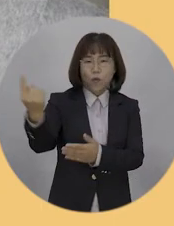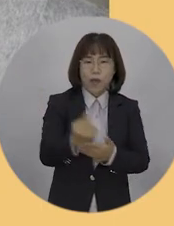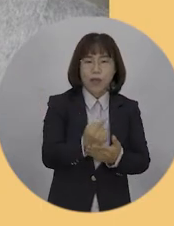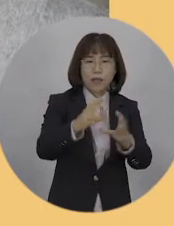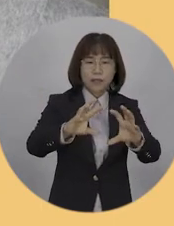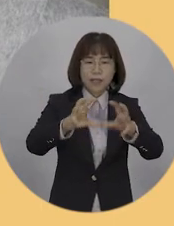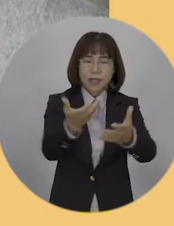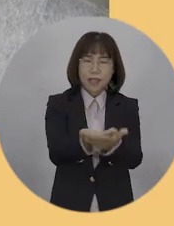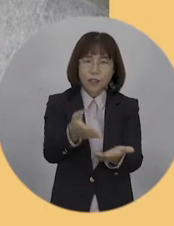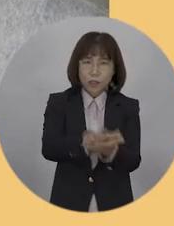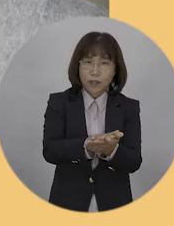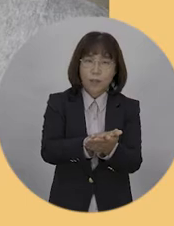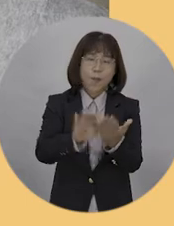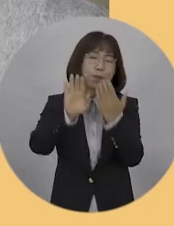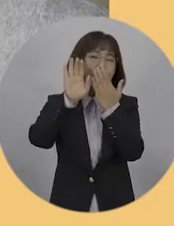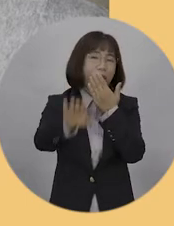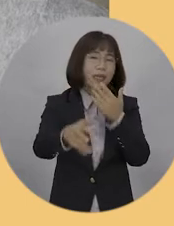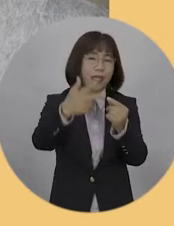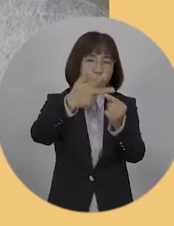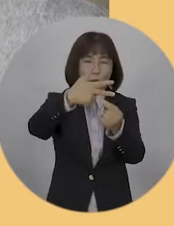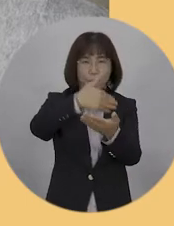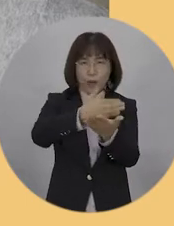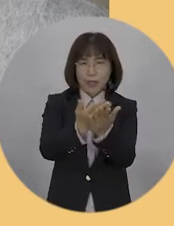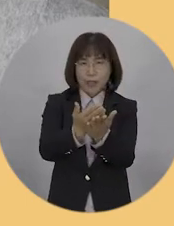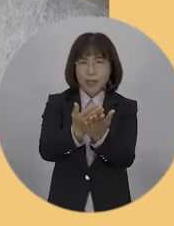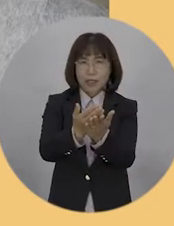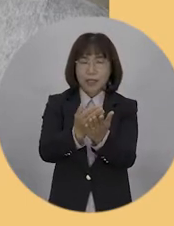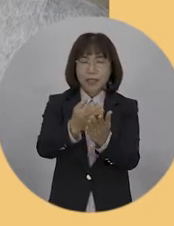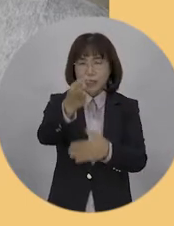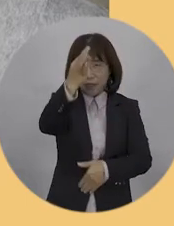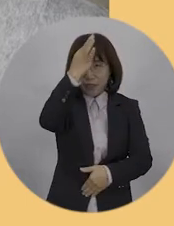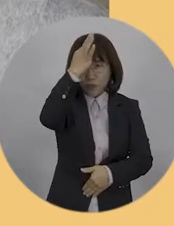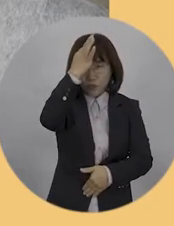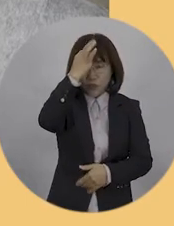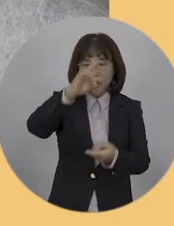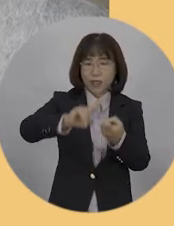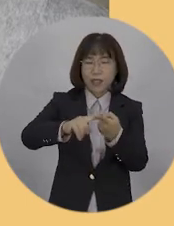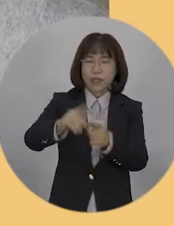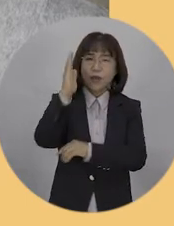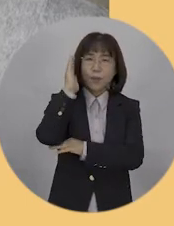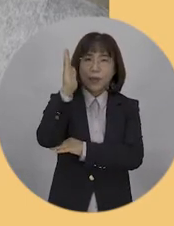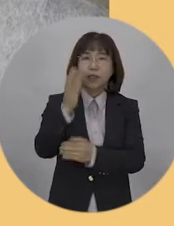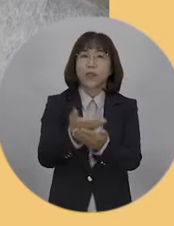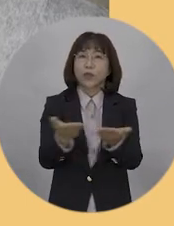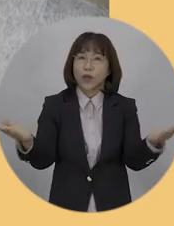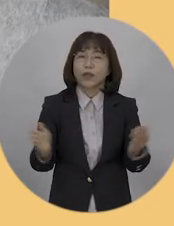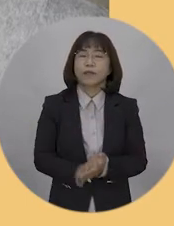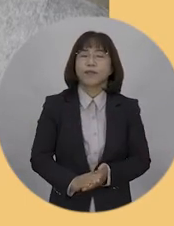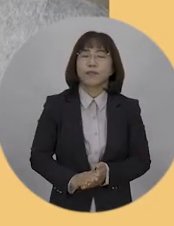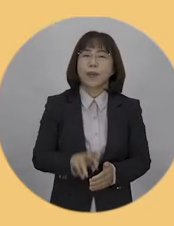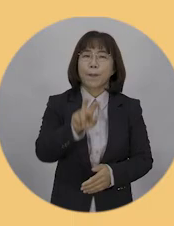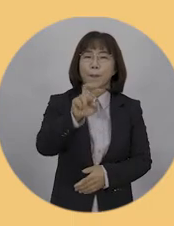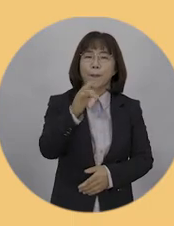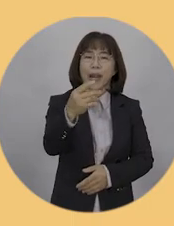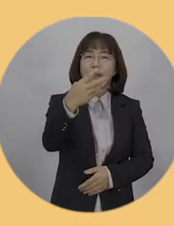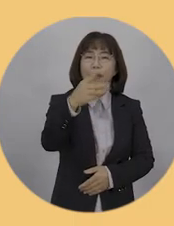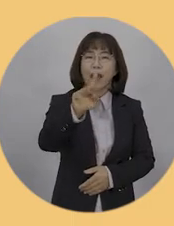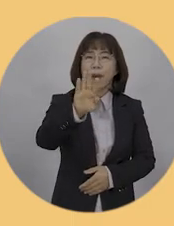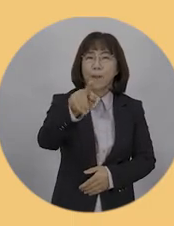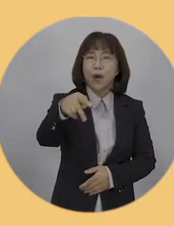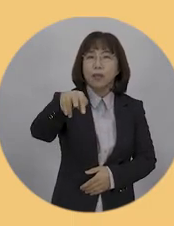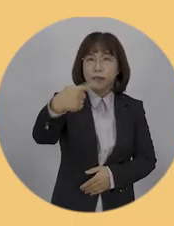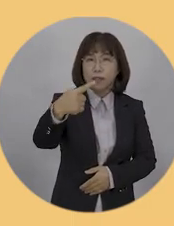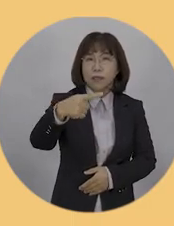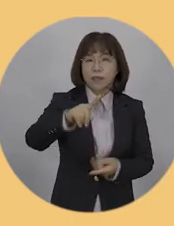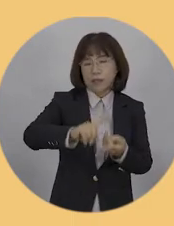세상을 뒤집을 7가지 미래 기술을 주제로 강의를 펼칩니다. 정지훈 강사는 이날 강의를 통해 메타버스